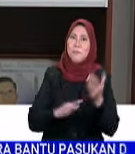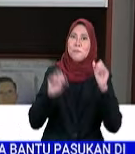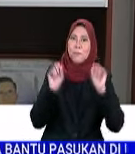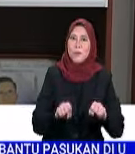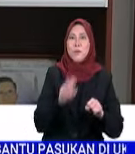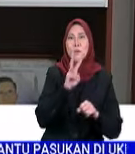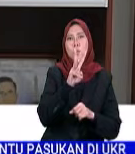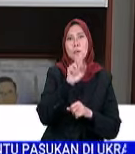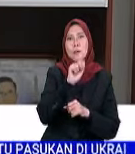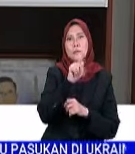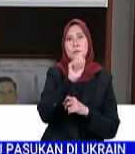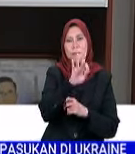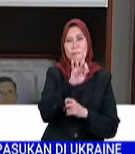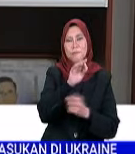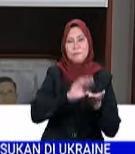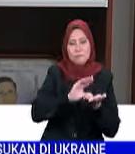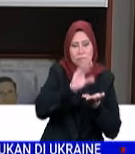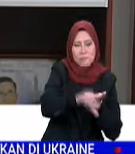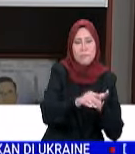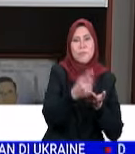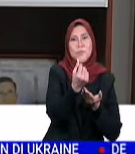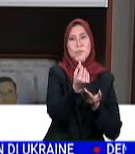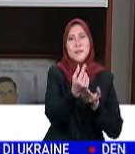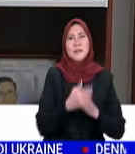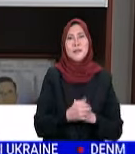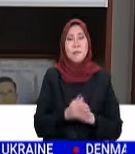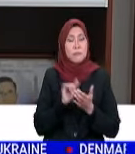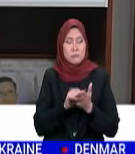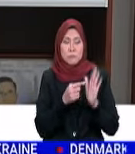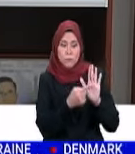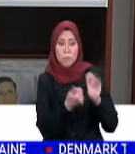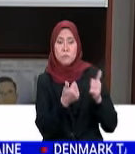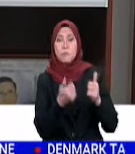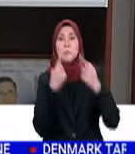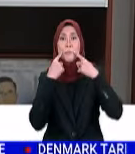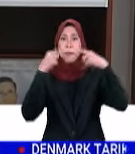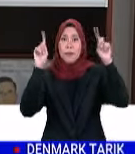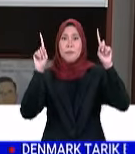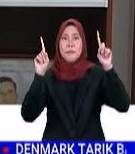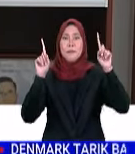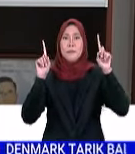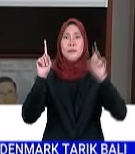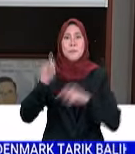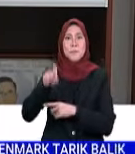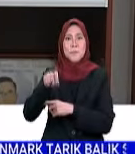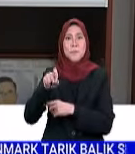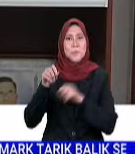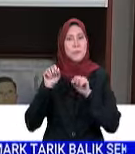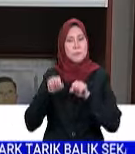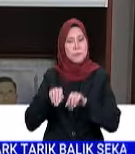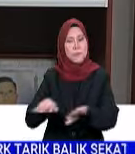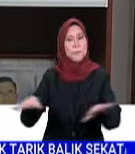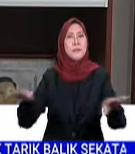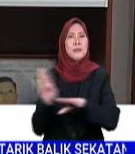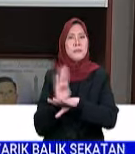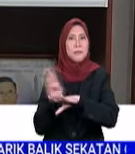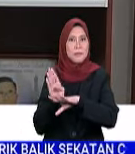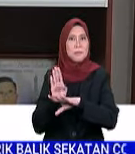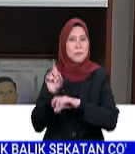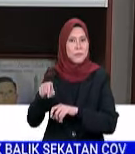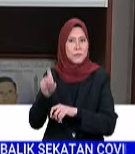berwakaf. Jadi ini satu pada saya satu kejayaan yang harus kita kembangkan